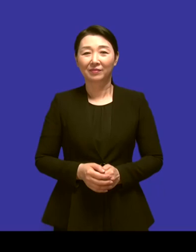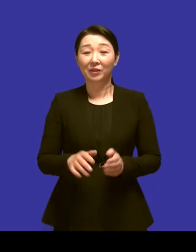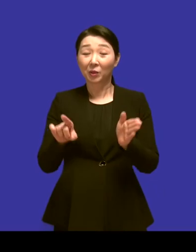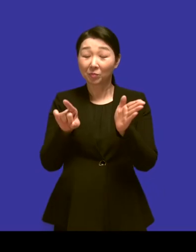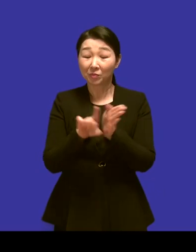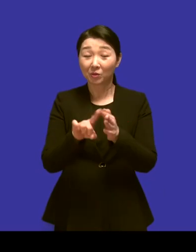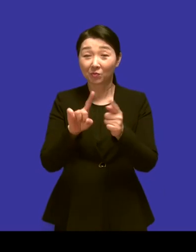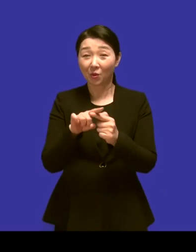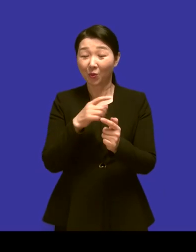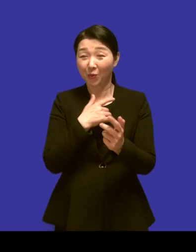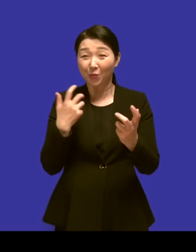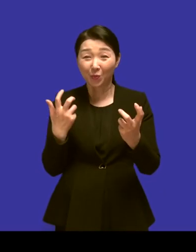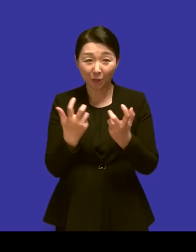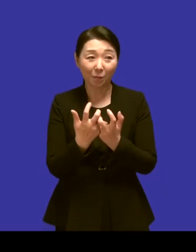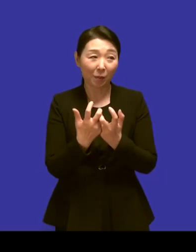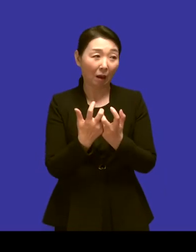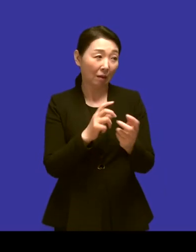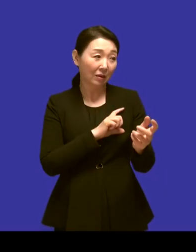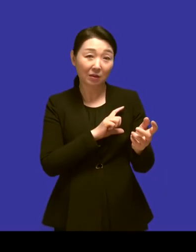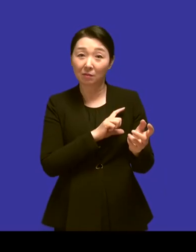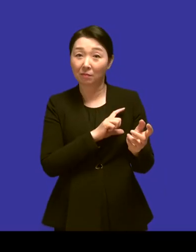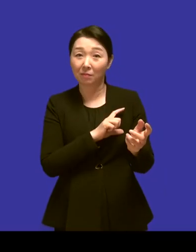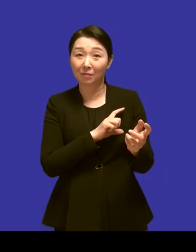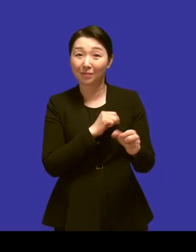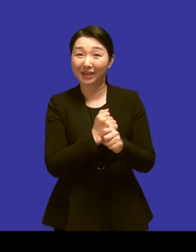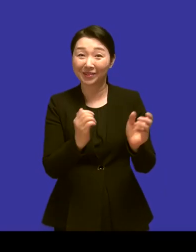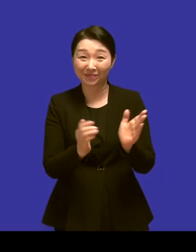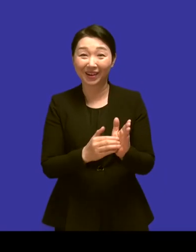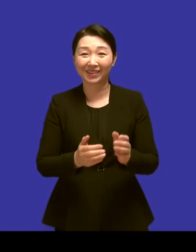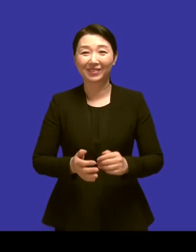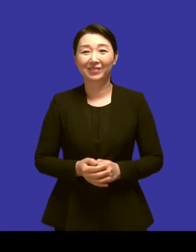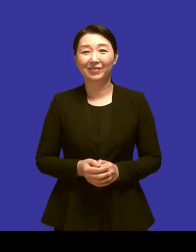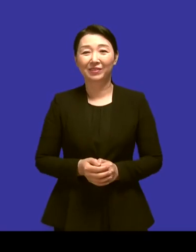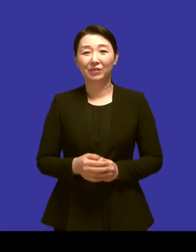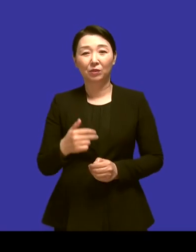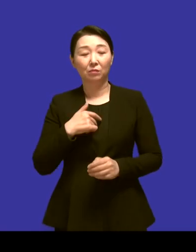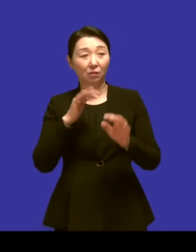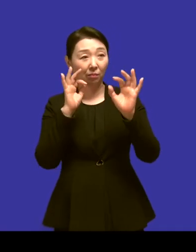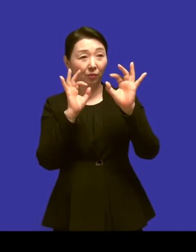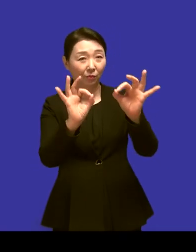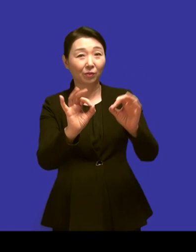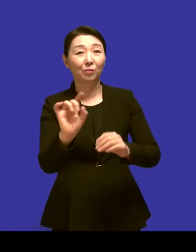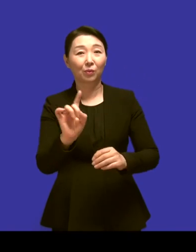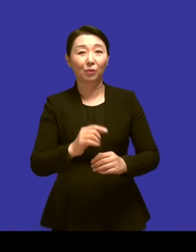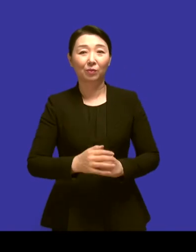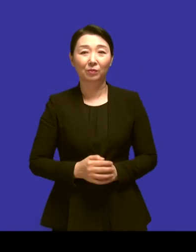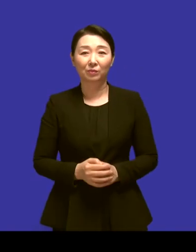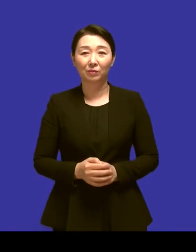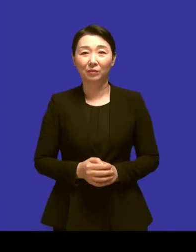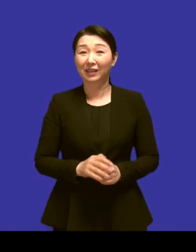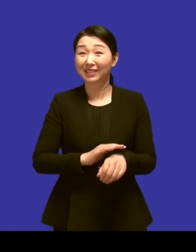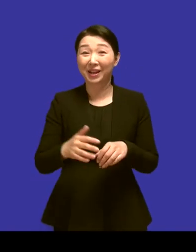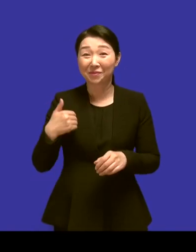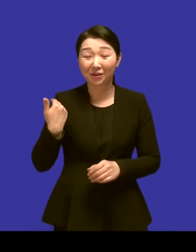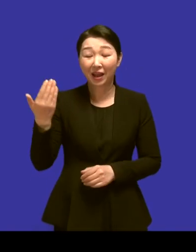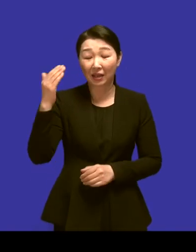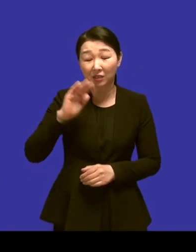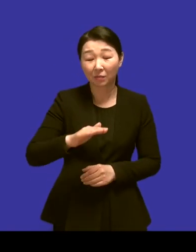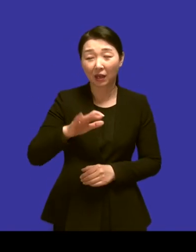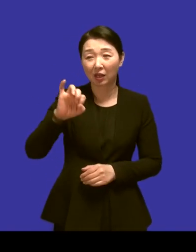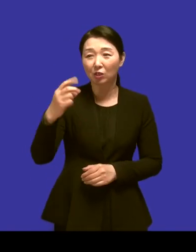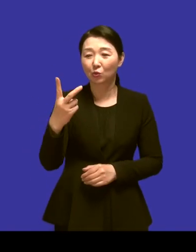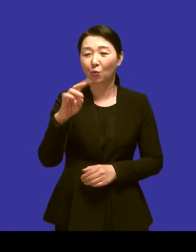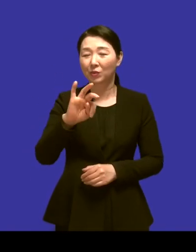신앙적으로 완전히 충만한 네네. 이름까지 네네. 만들었는데 네네. 제가 보기에는 뭐 잘은 모르지만 네.